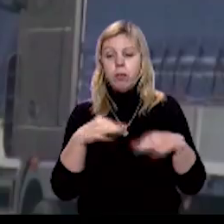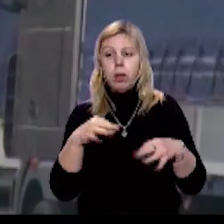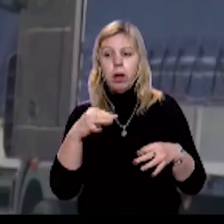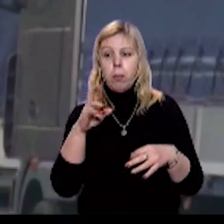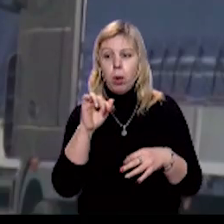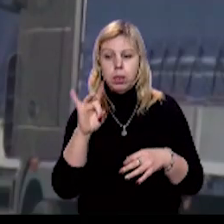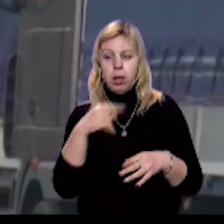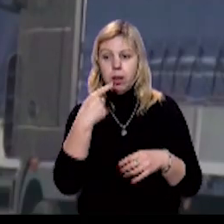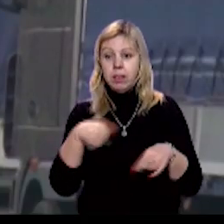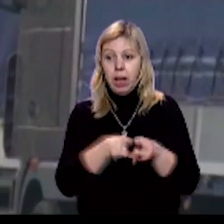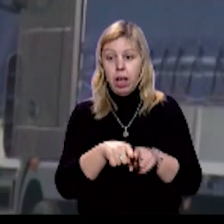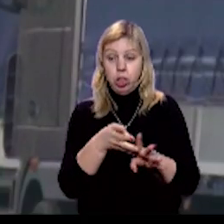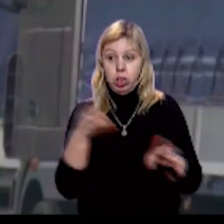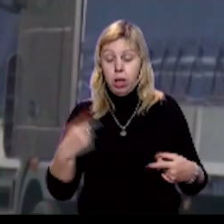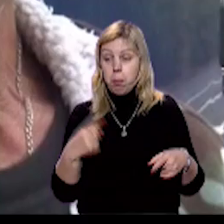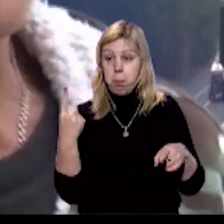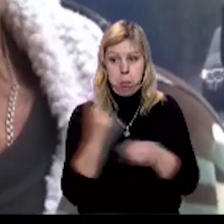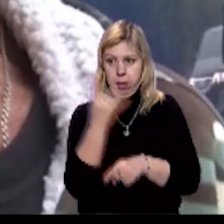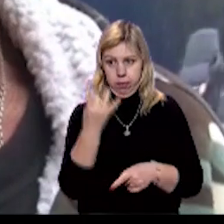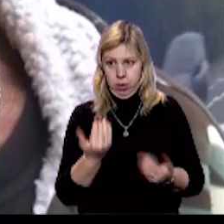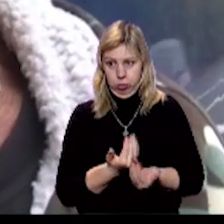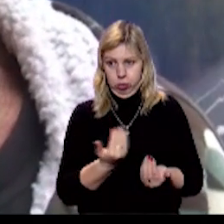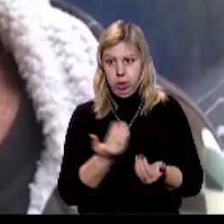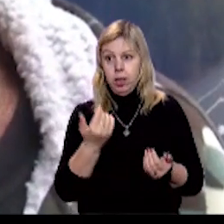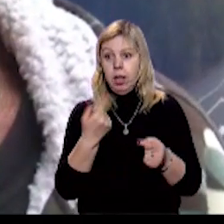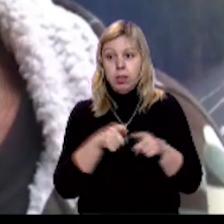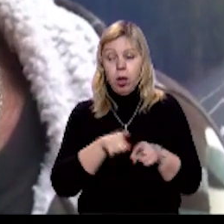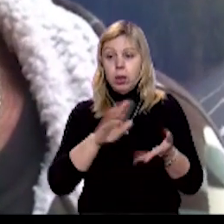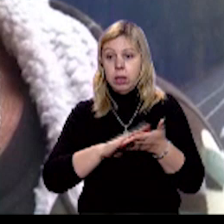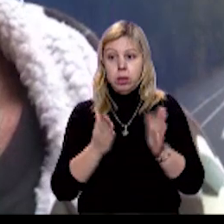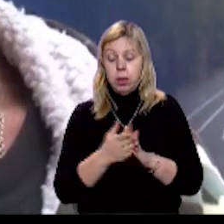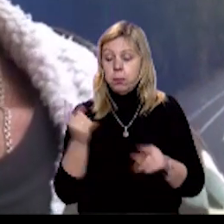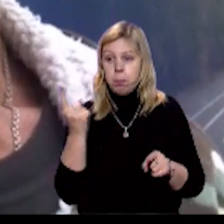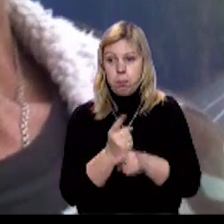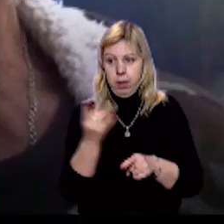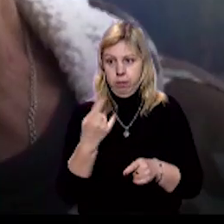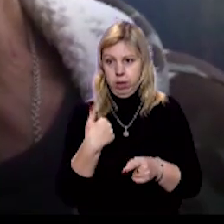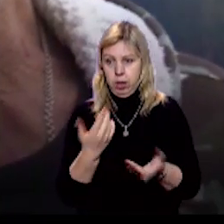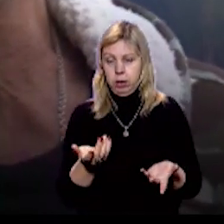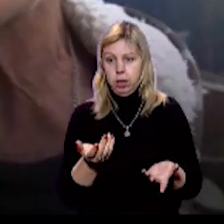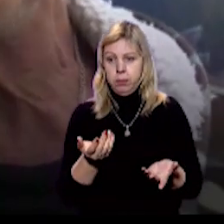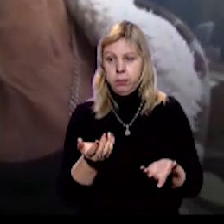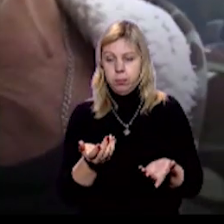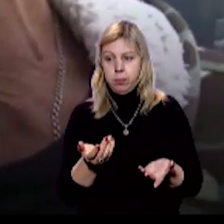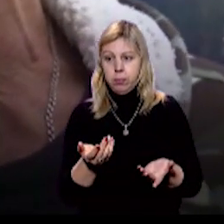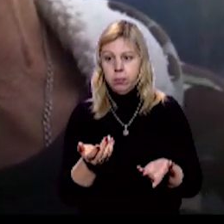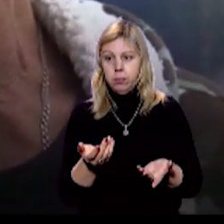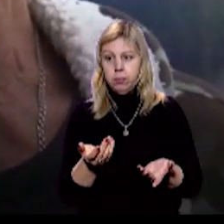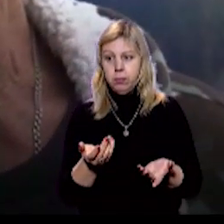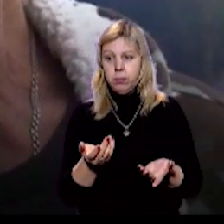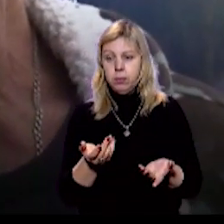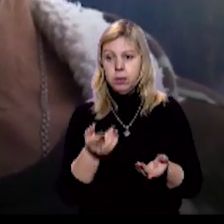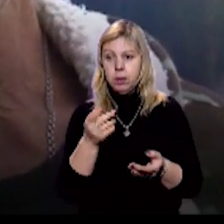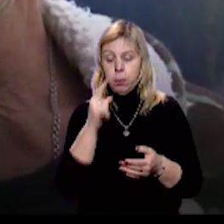Боднар каже, у такій черзі опинився вперше. І в такій ситуації перший раз теж. Я у такій черзі